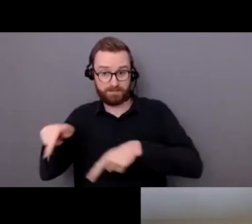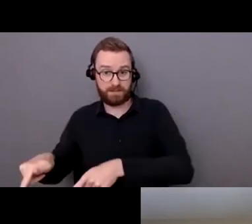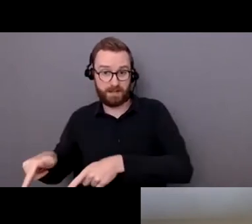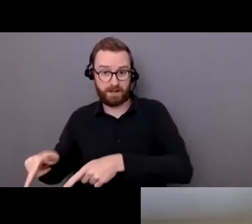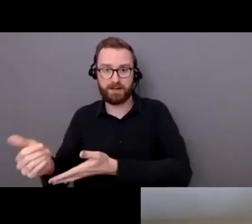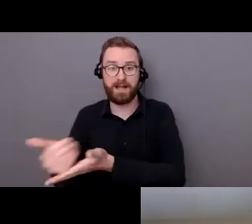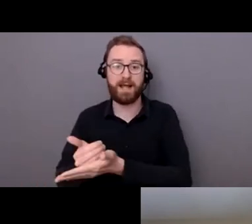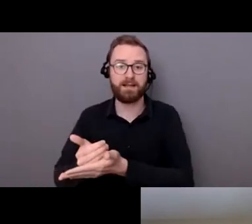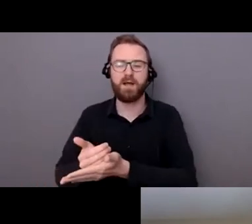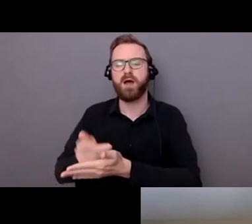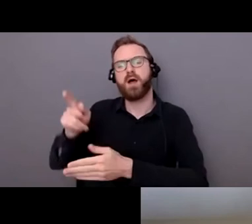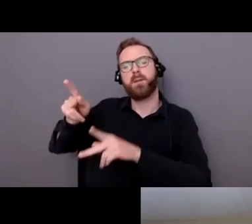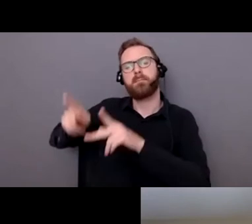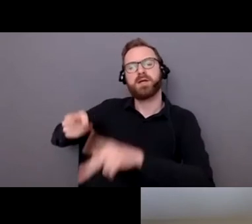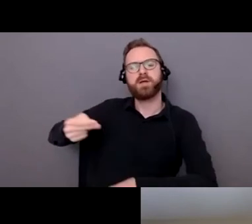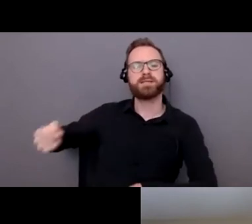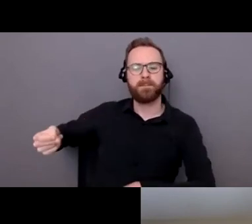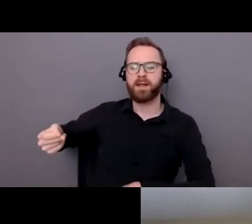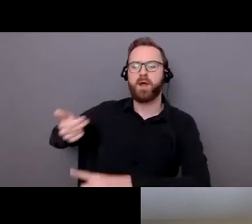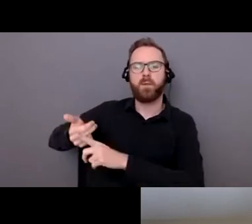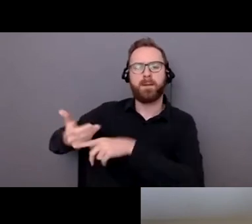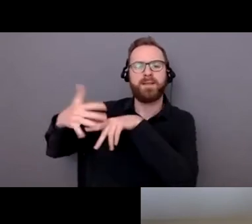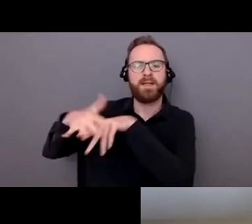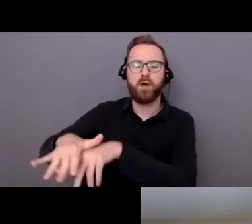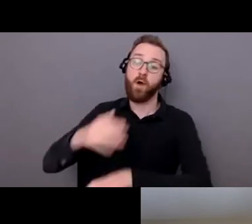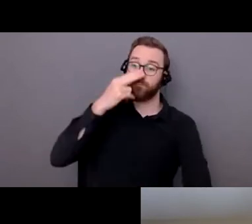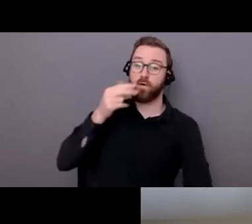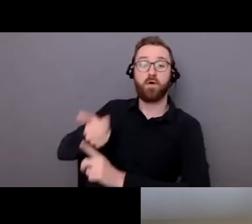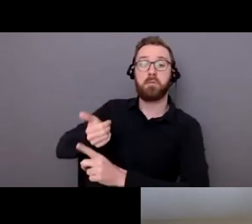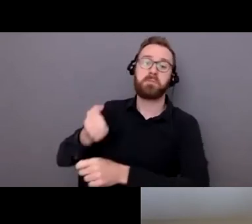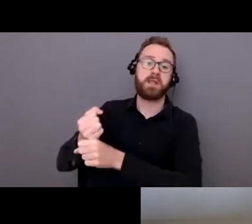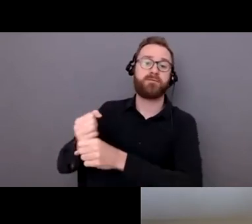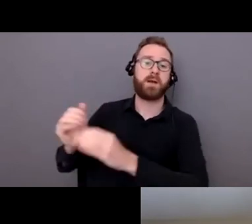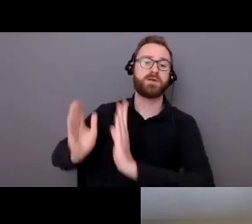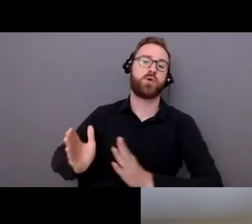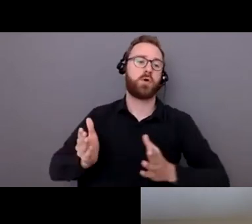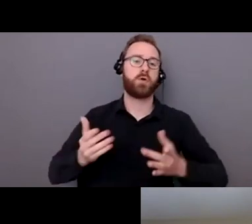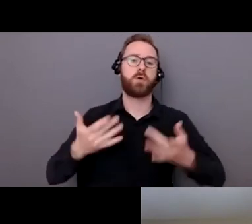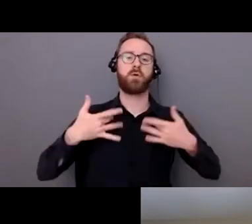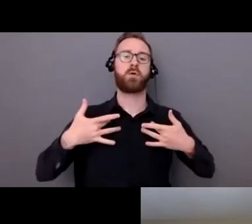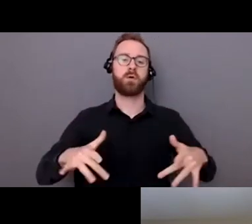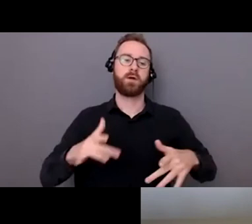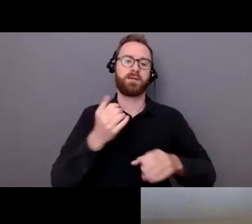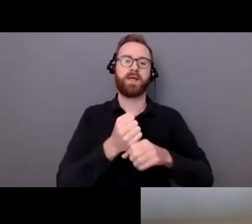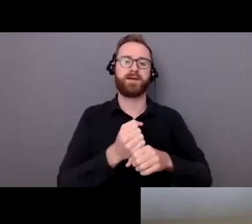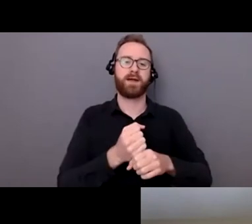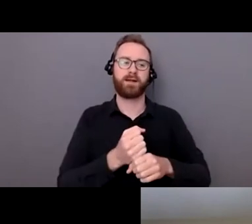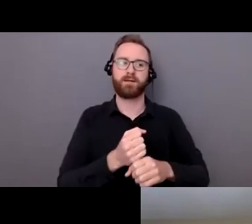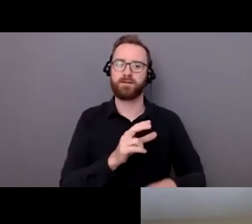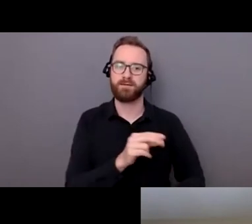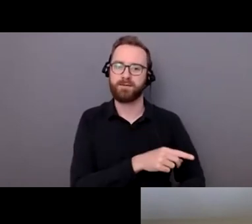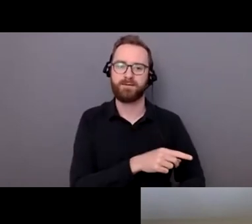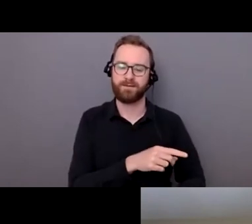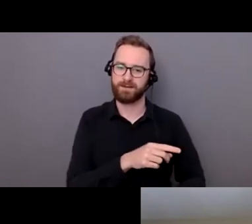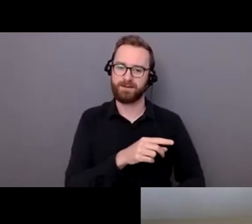que les personnes handicapées, l'intégration, on va dire, ah ben c'est le fun, ils vont travailler de la maison, je n'ai plus d'obligation au travail. Martin l'a bien